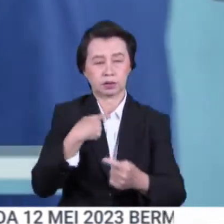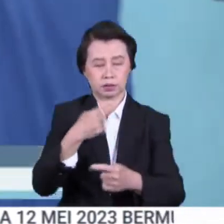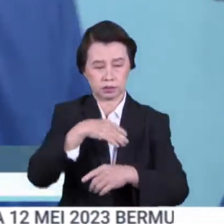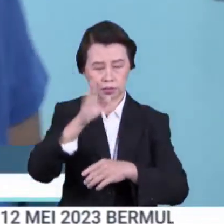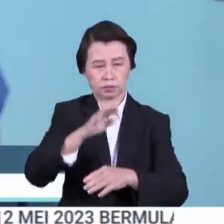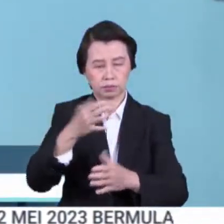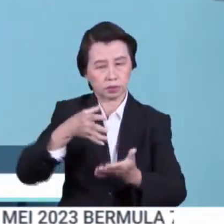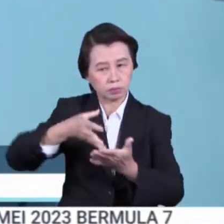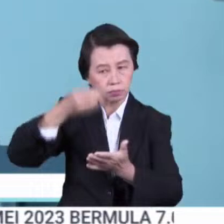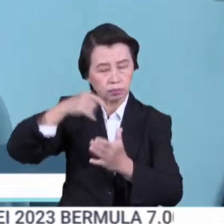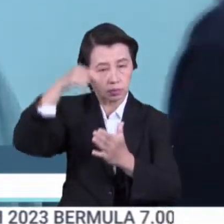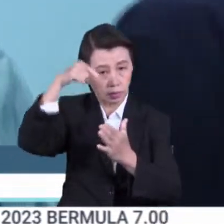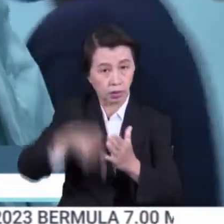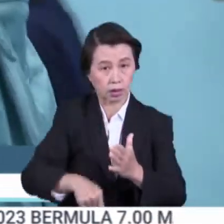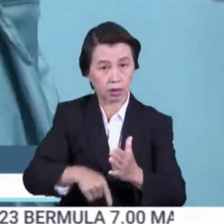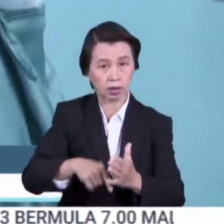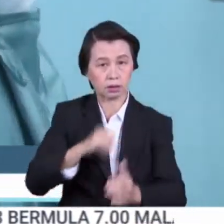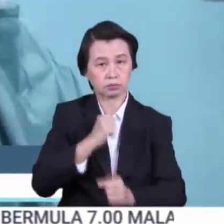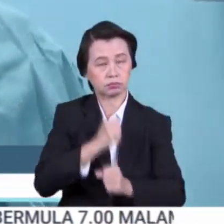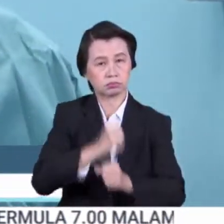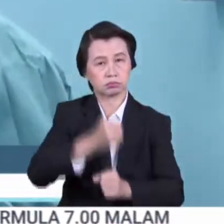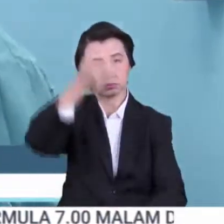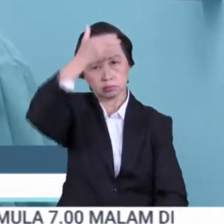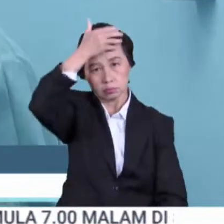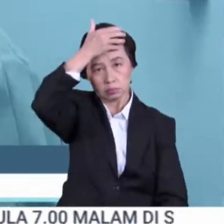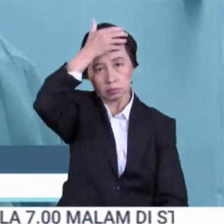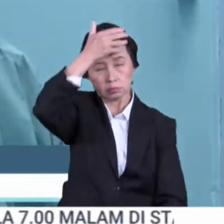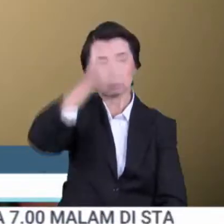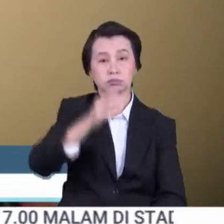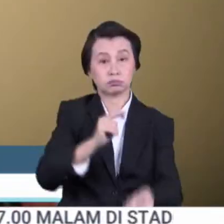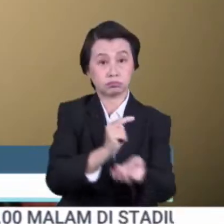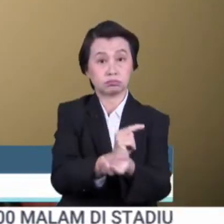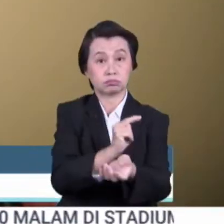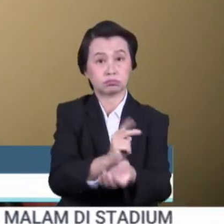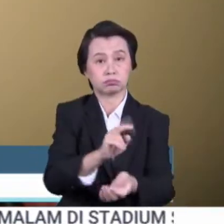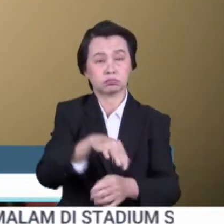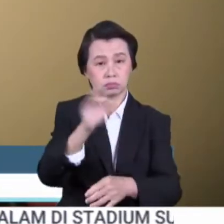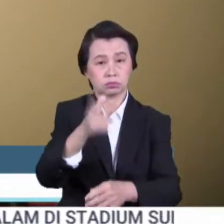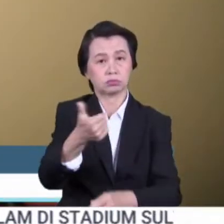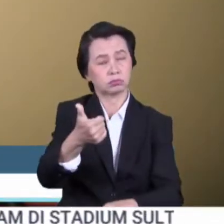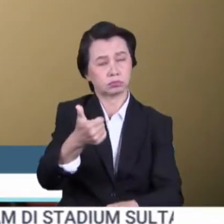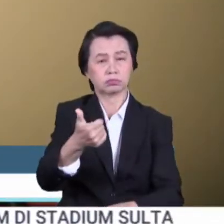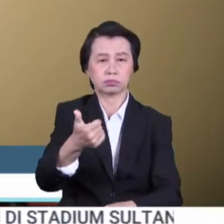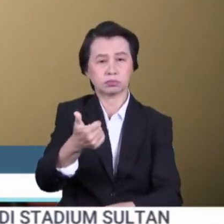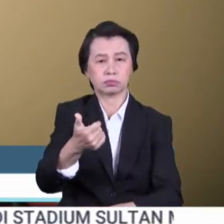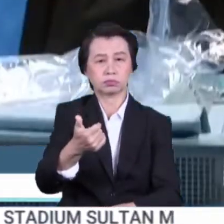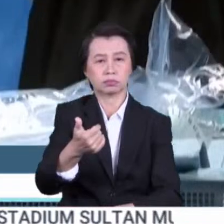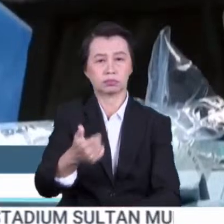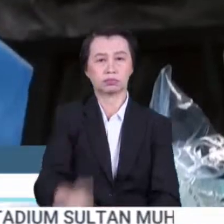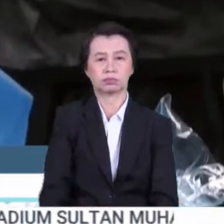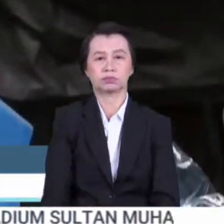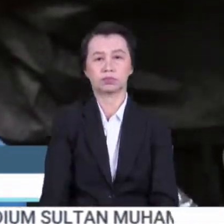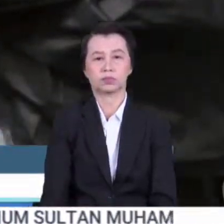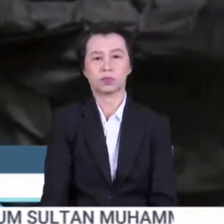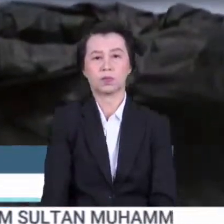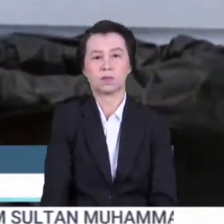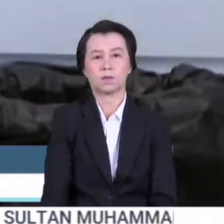dalam kerjaya jururawat ini, kita jadi lebih minatlah dengan kerjaya jururawat.